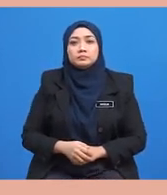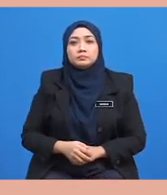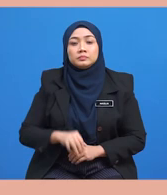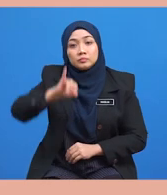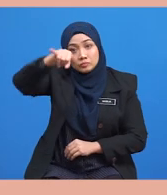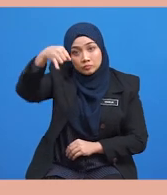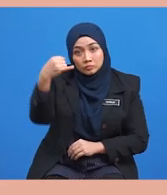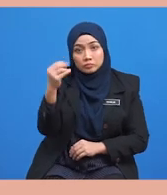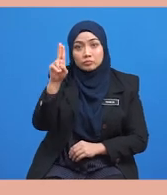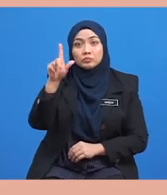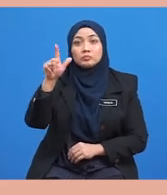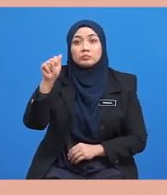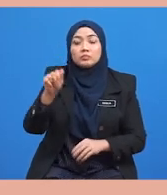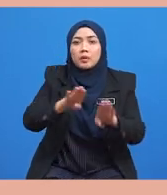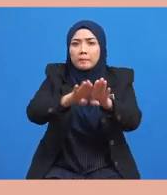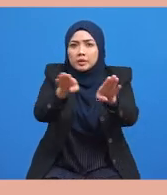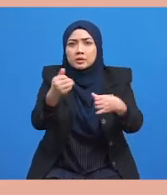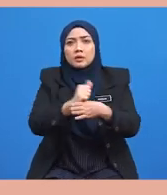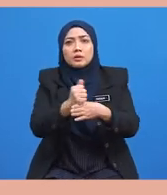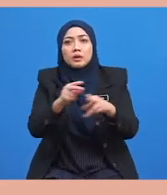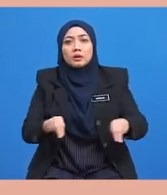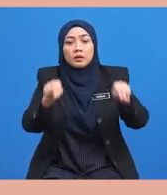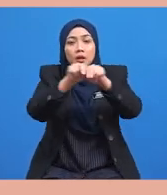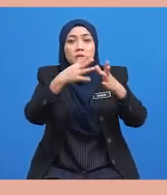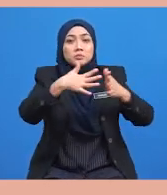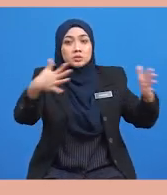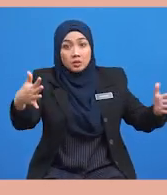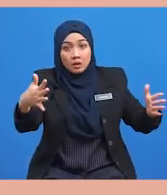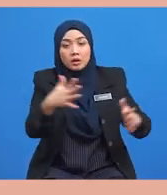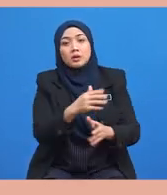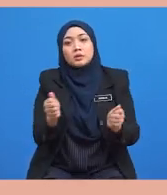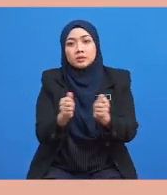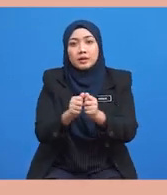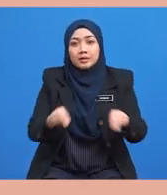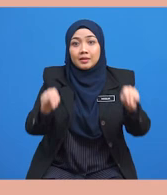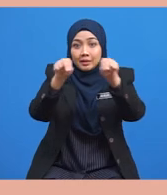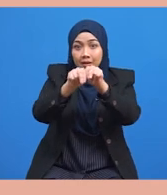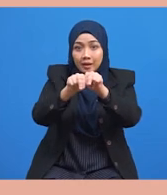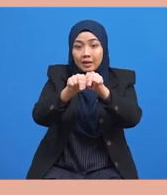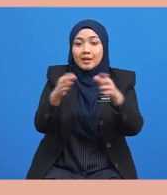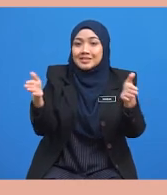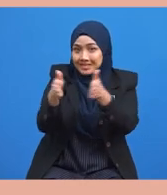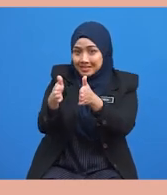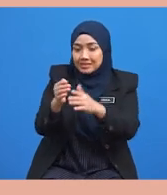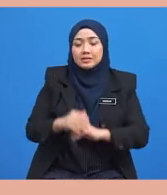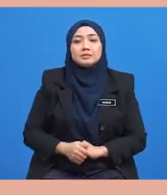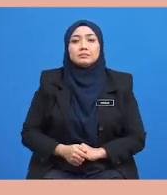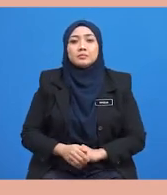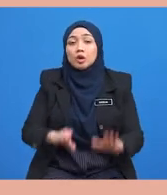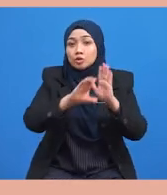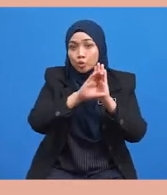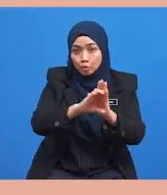Julat ialah beza antara nilai cerapan terbesar dengan nilai cerapan terkecil. Mari cikgu